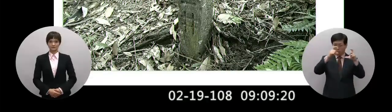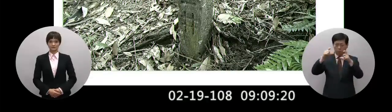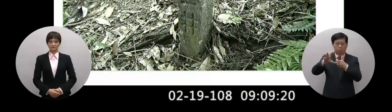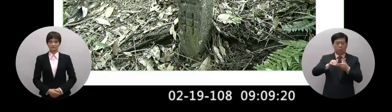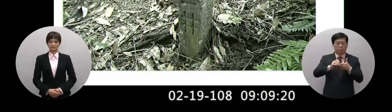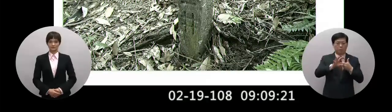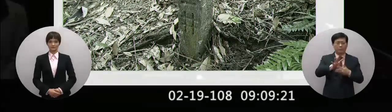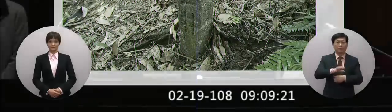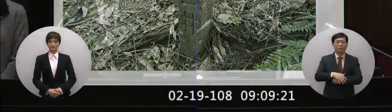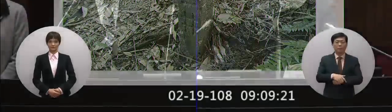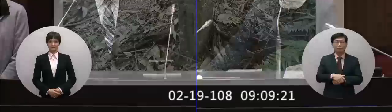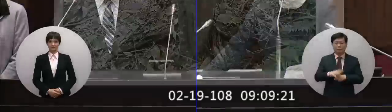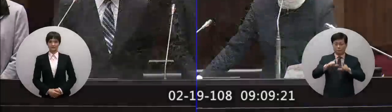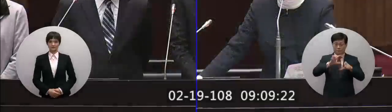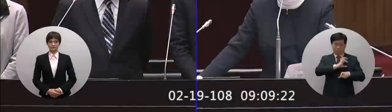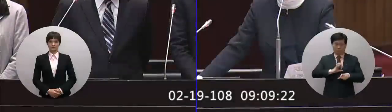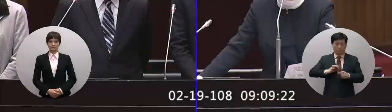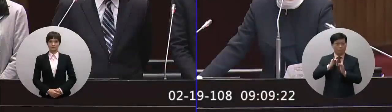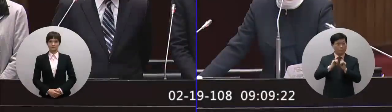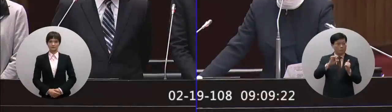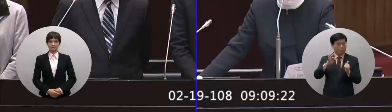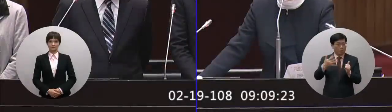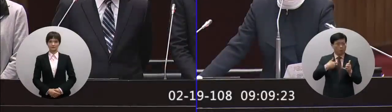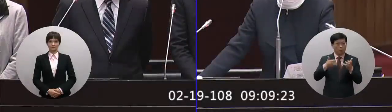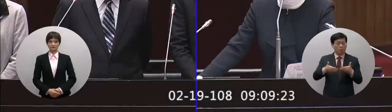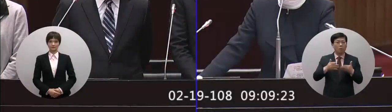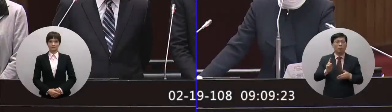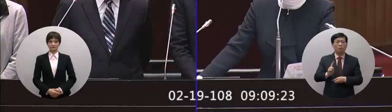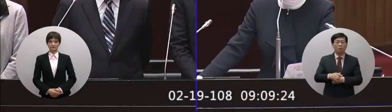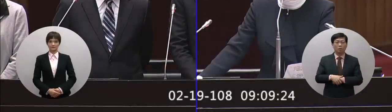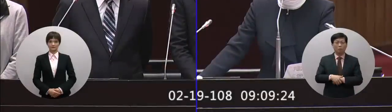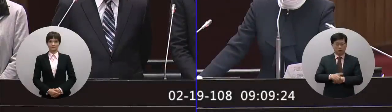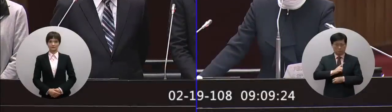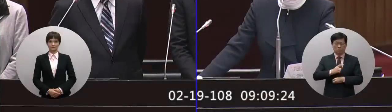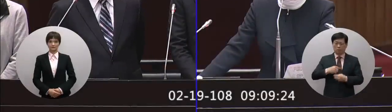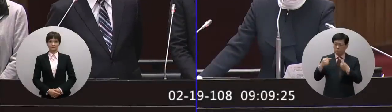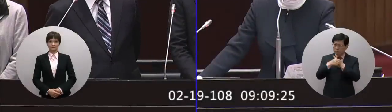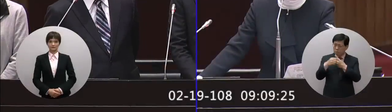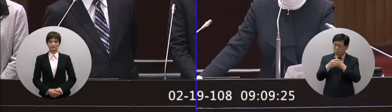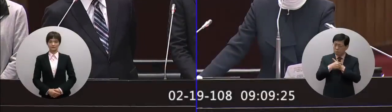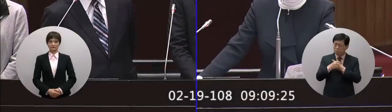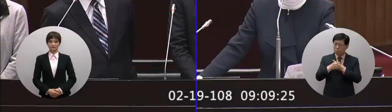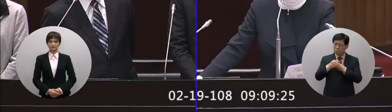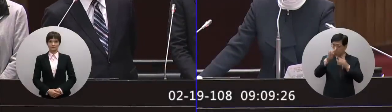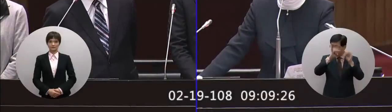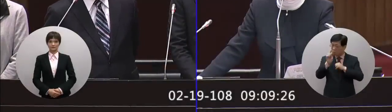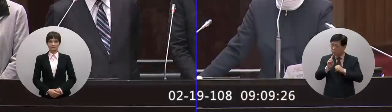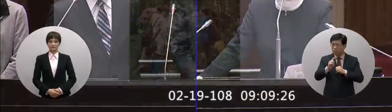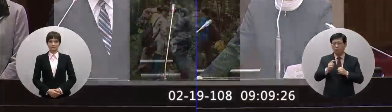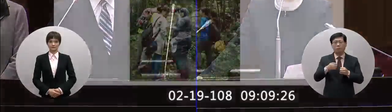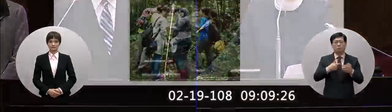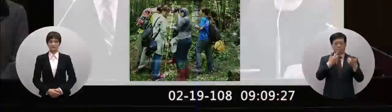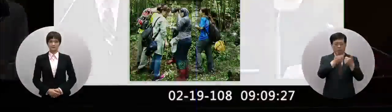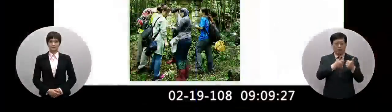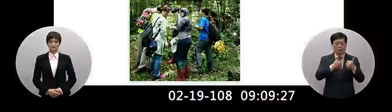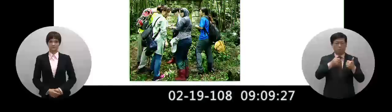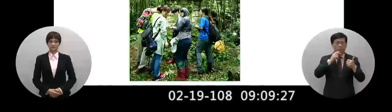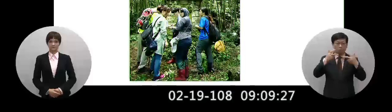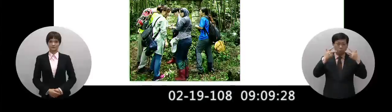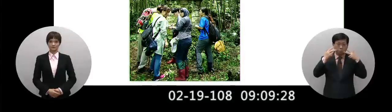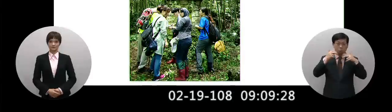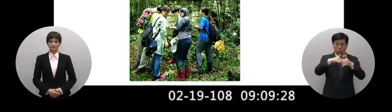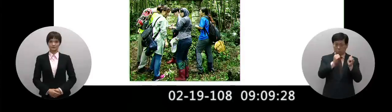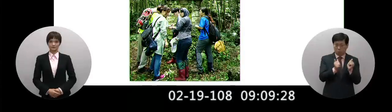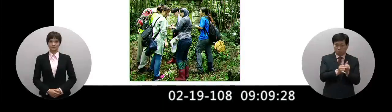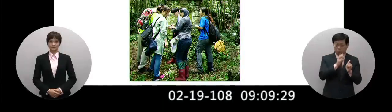录。大报社为什么那么重要？我们要做那么多的研究调查呢？为的就是原住民族的转型正